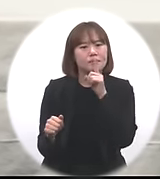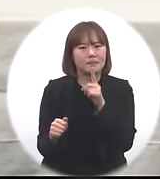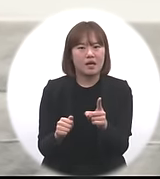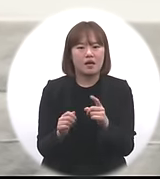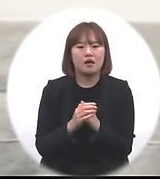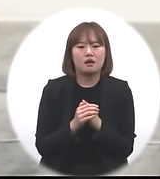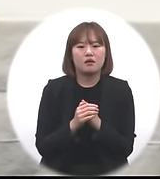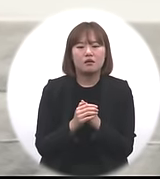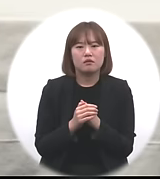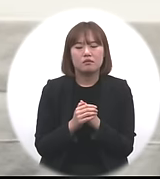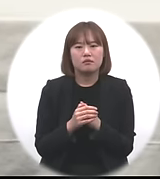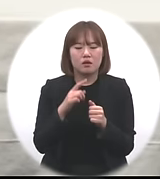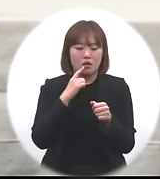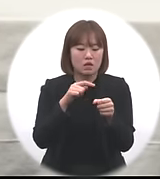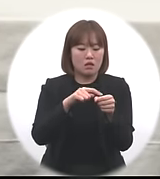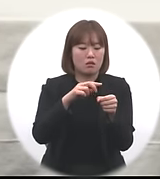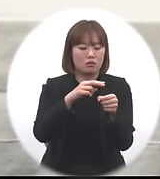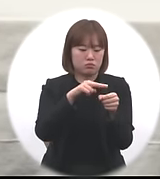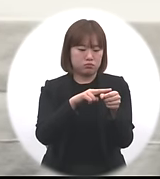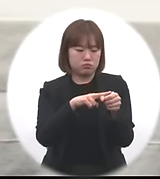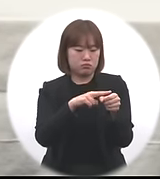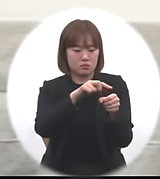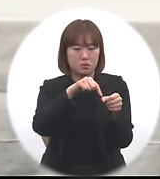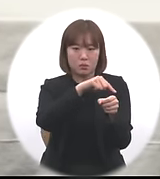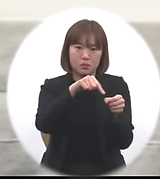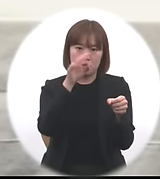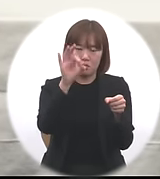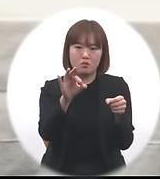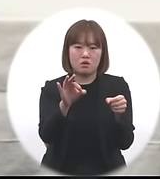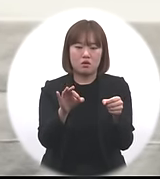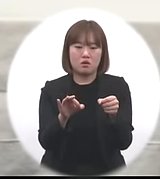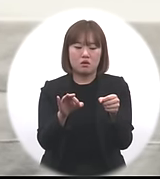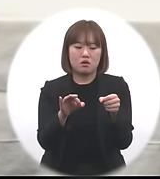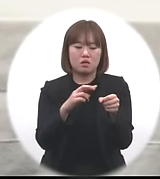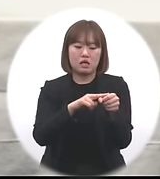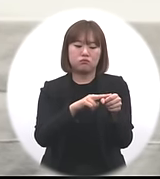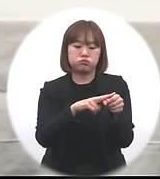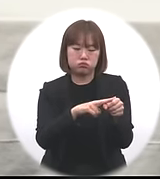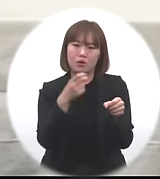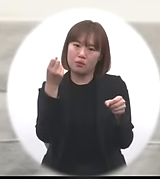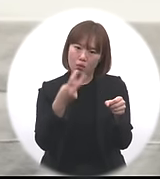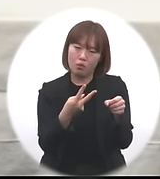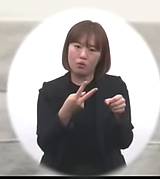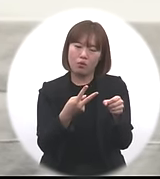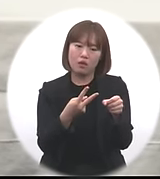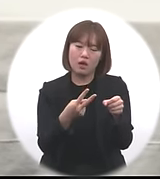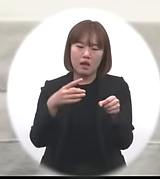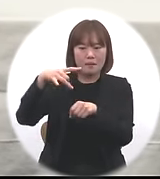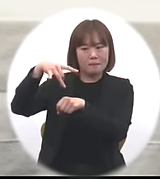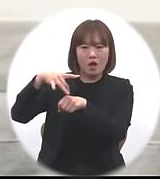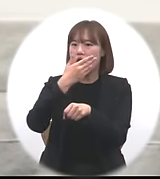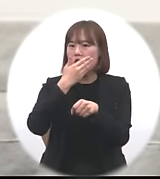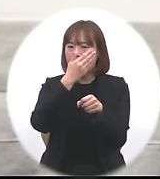그 부분이 부서집니다. 중간 부분에 보면 천장이 부서져서 무너져 내린 부분들이 보이시죠? 저렇게 되면 1차적으로 이가